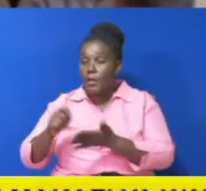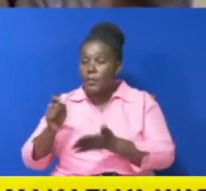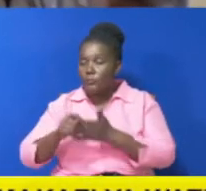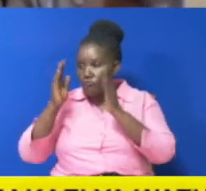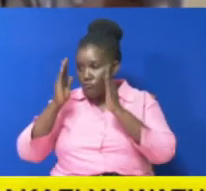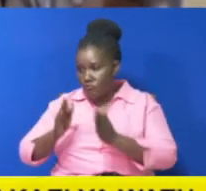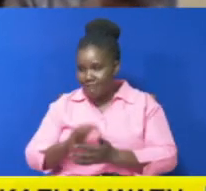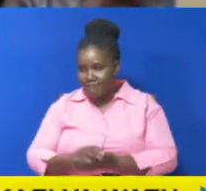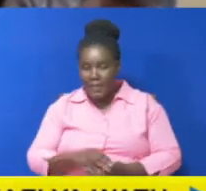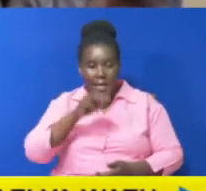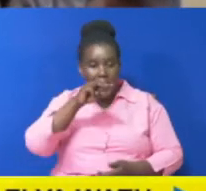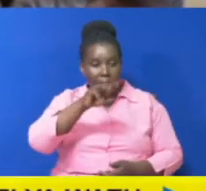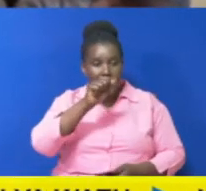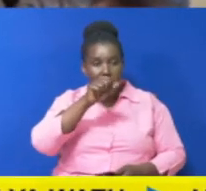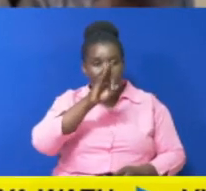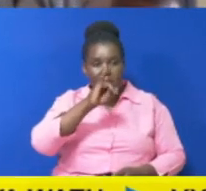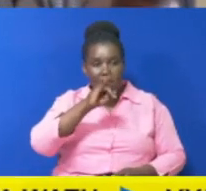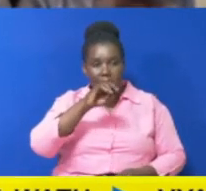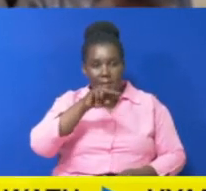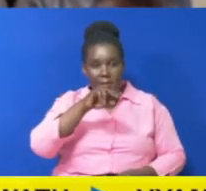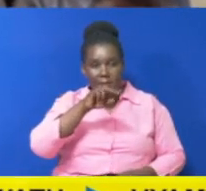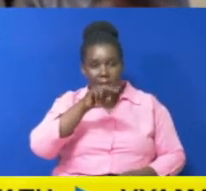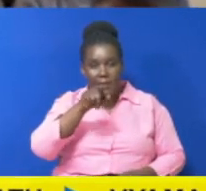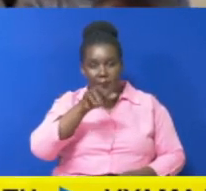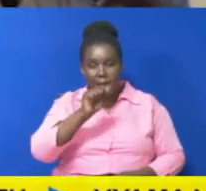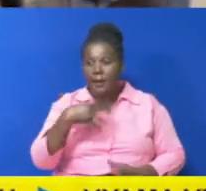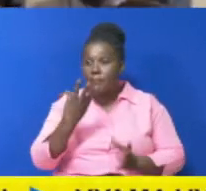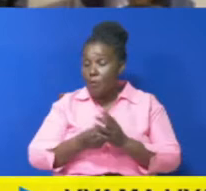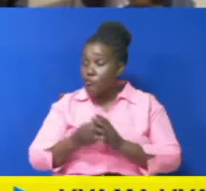na huyu na huyu hapa, waje wajibu tuhuma hizi za CAG.